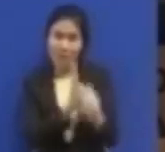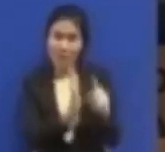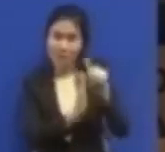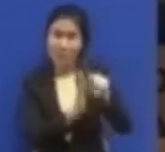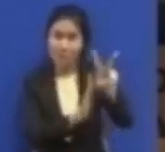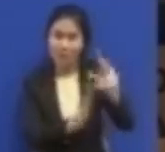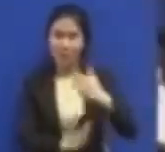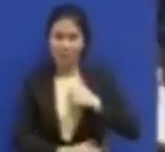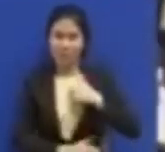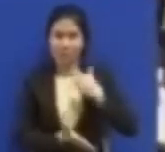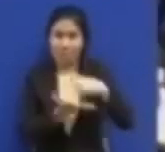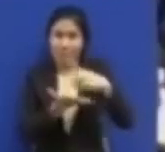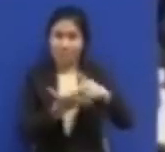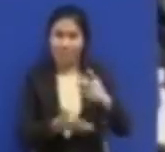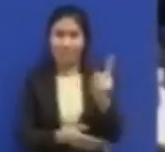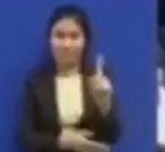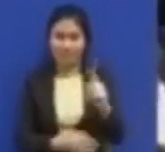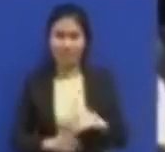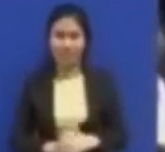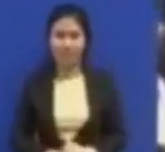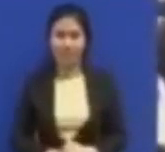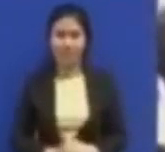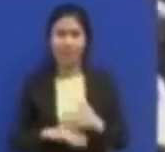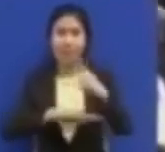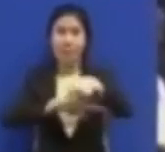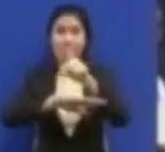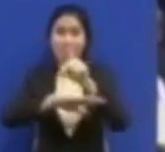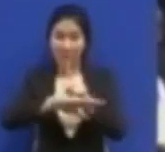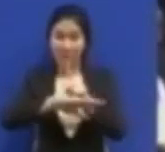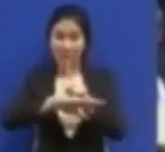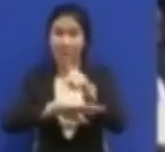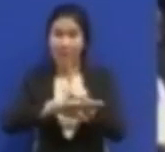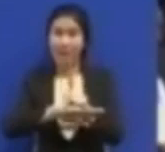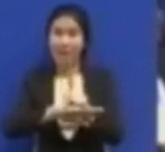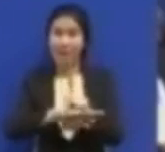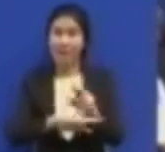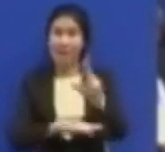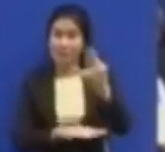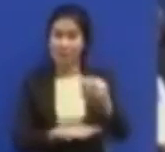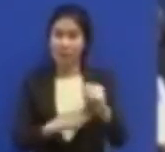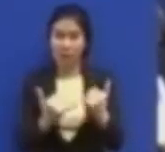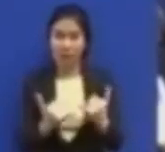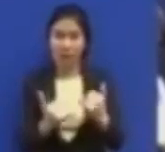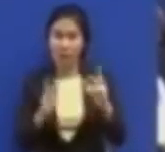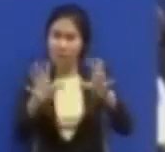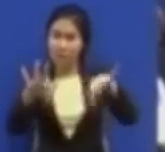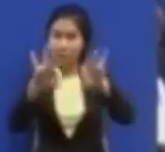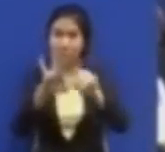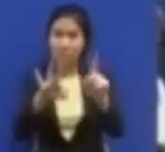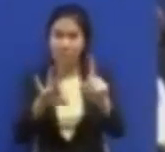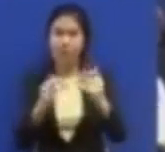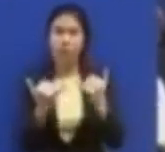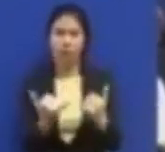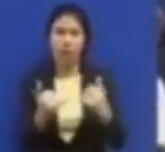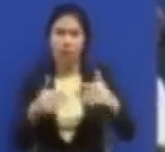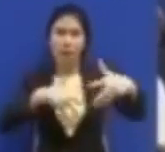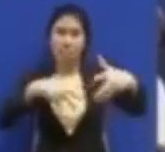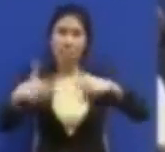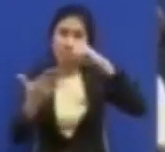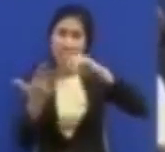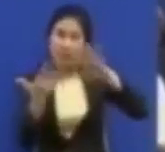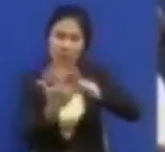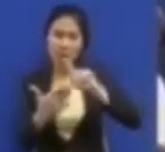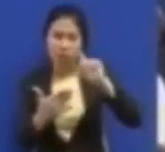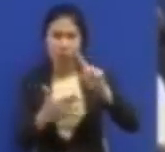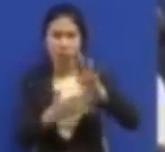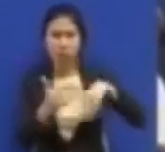ครับการเลือกประธานสภาผู้แทนราษฎรเนี่ยผมย้ำอีกครั้งนะครับว่าบ้านเมืองต้องขับเคลื่อนได้คือแล้วไม่มีเหตุผลท่าน